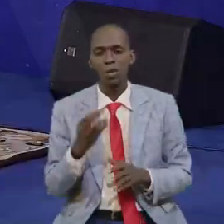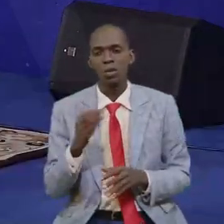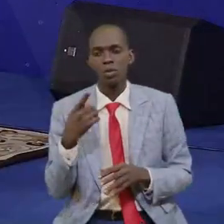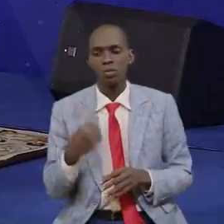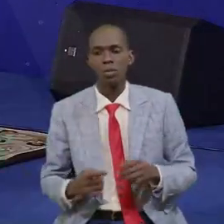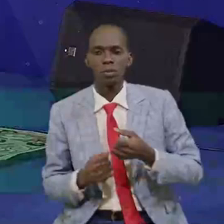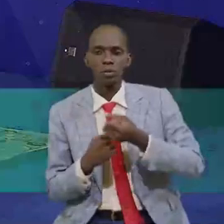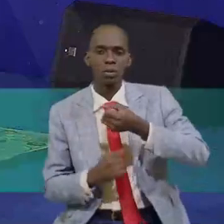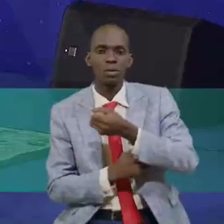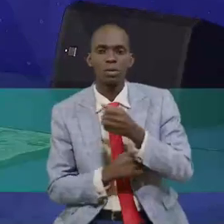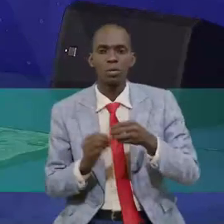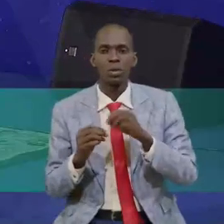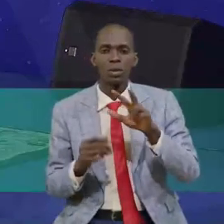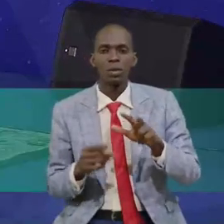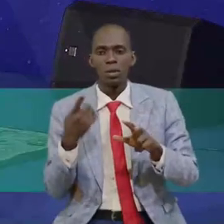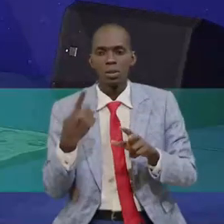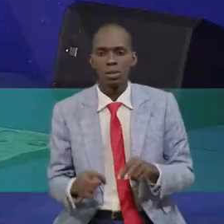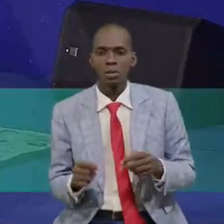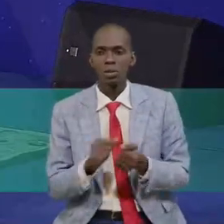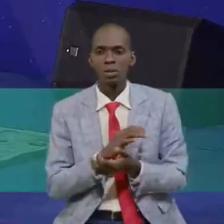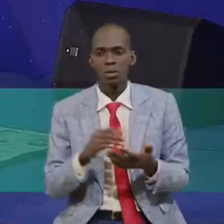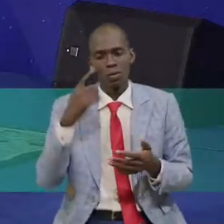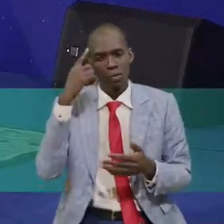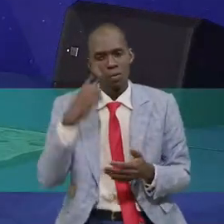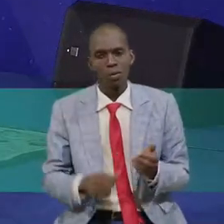pour l'abandon fatal de la foi.